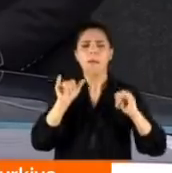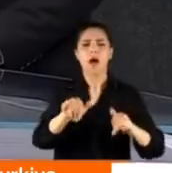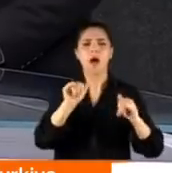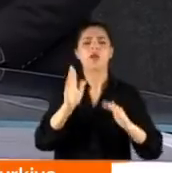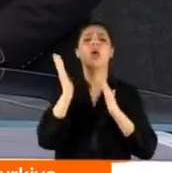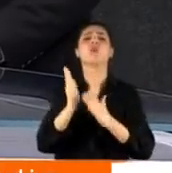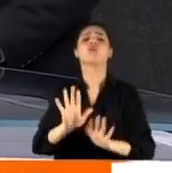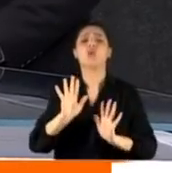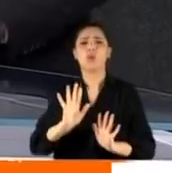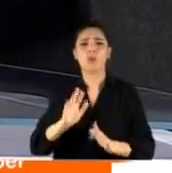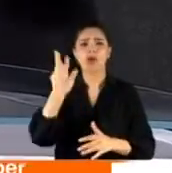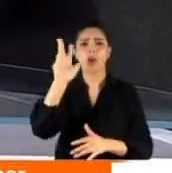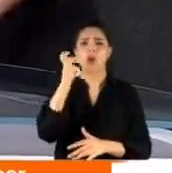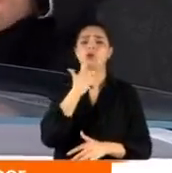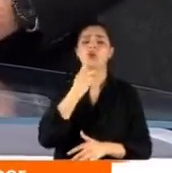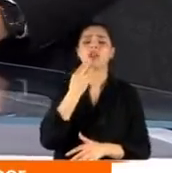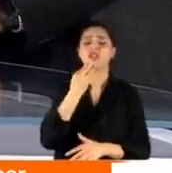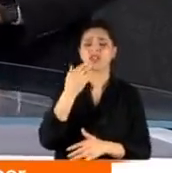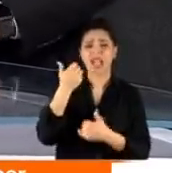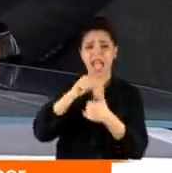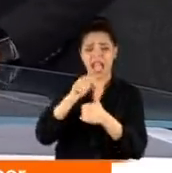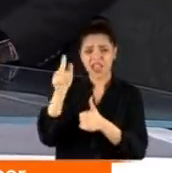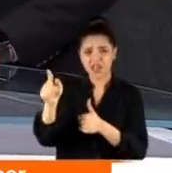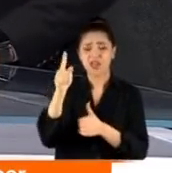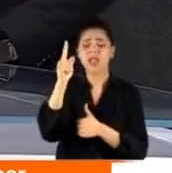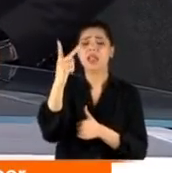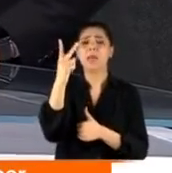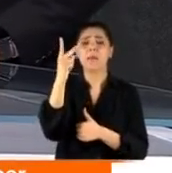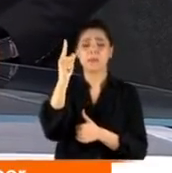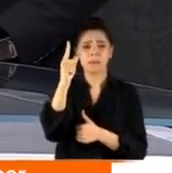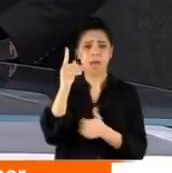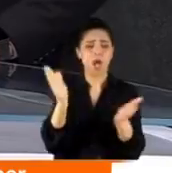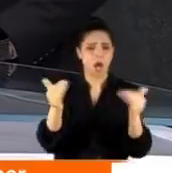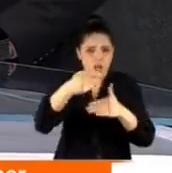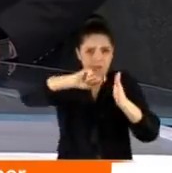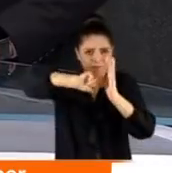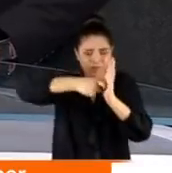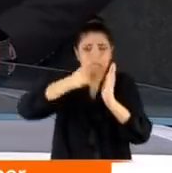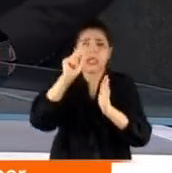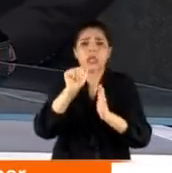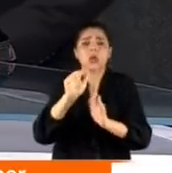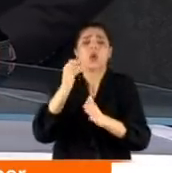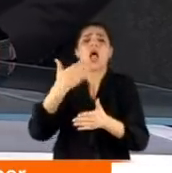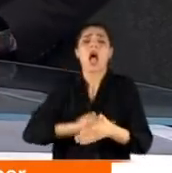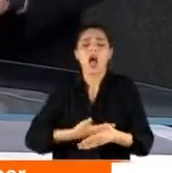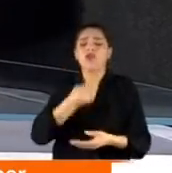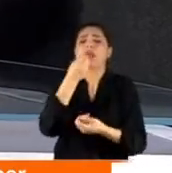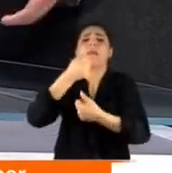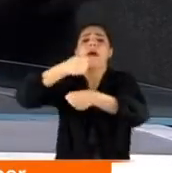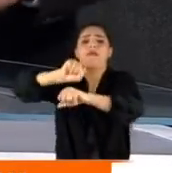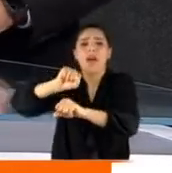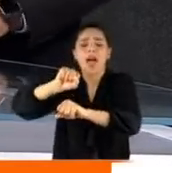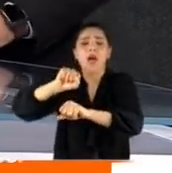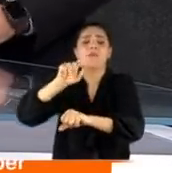Durmadı, 34 yıllık eşini bir odaya kilitledi. 2 gün boyunca aç ve susuz bıraktı. Durumu Ayten Hanım'dan haber alamayan iki